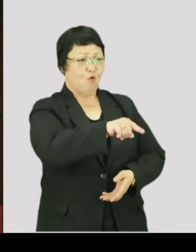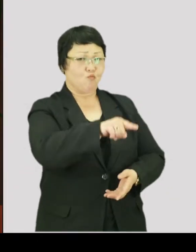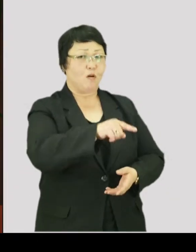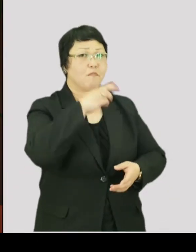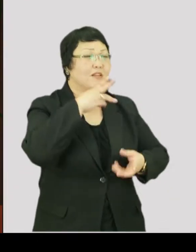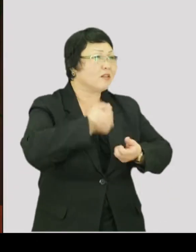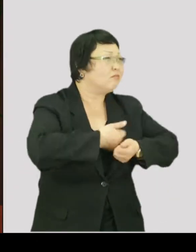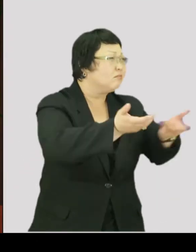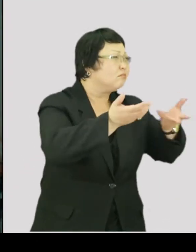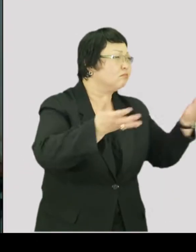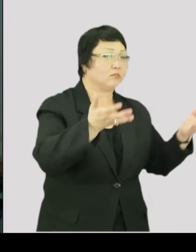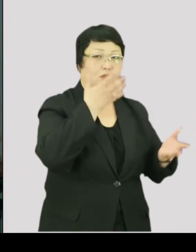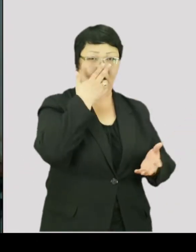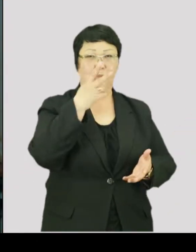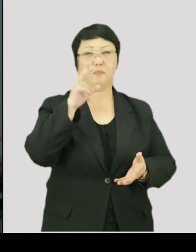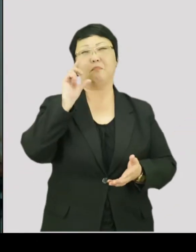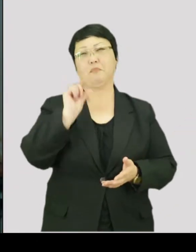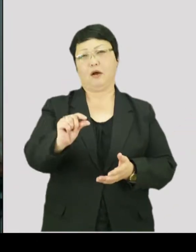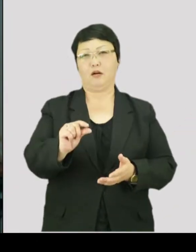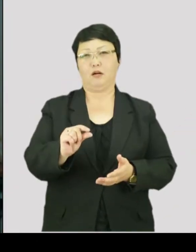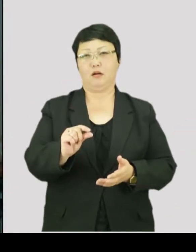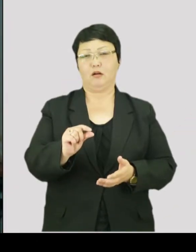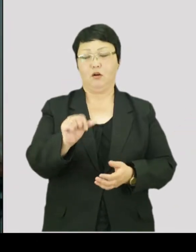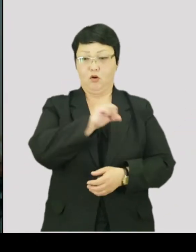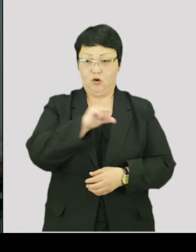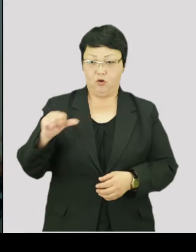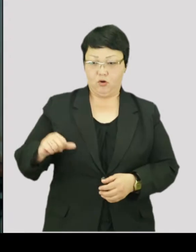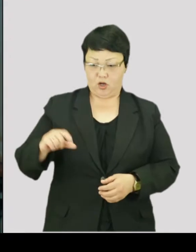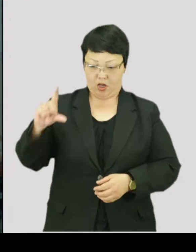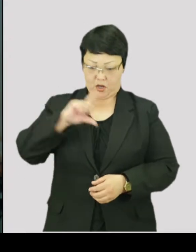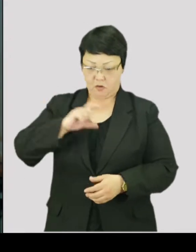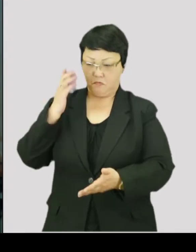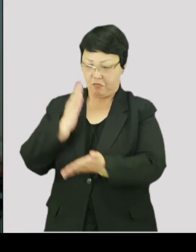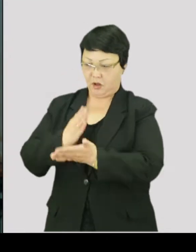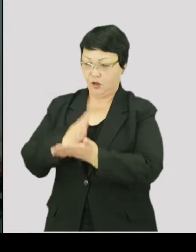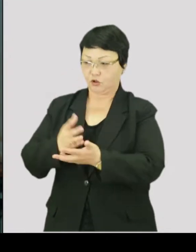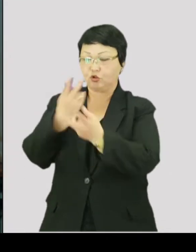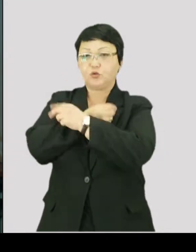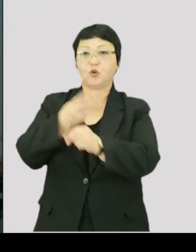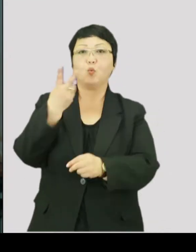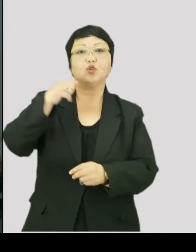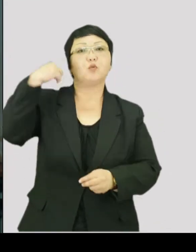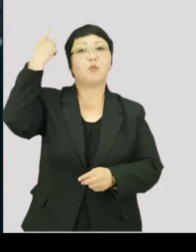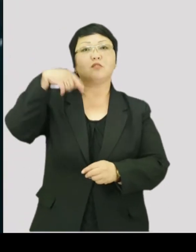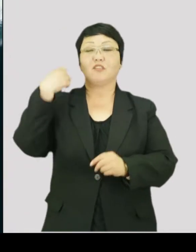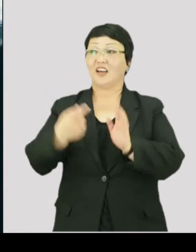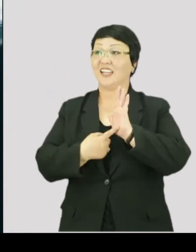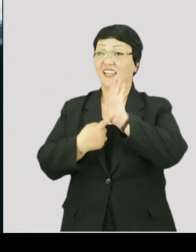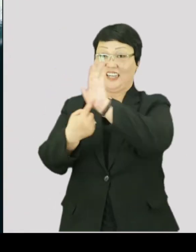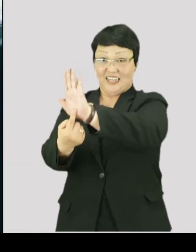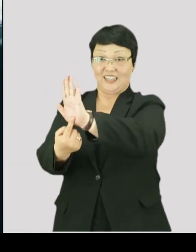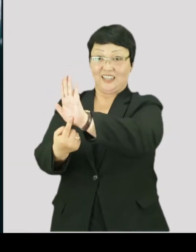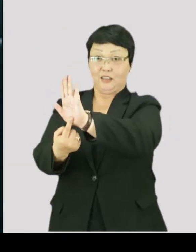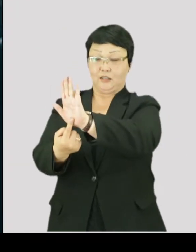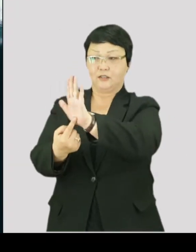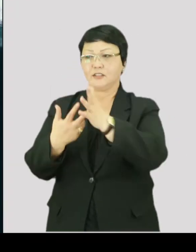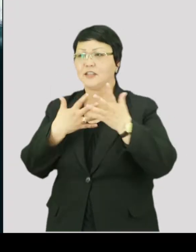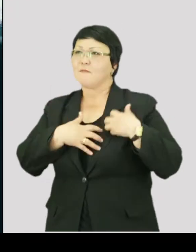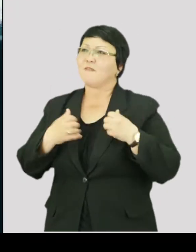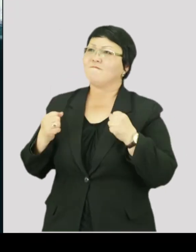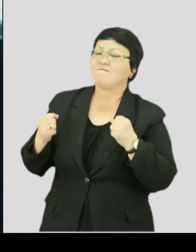хувь хэмжээ бол маш бага байдаг. Өөрт олгогдсон эрхийнхаа үүднээс бол хүн болгон чөлөөтэй үзэл бодлоо илэрхийлдэг. Тэнд нь бол